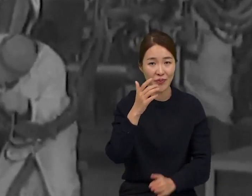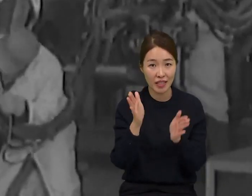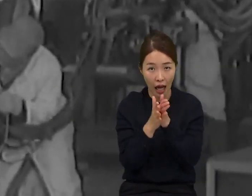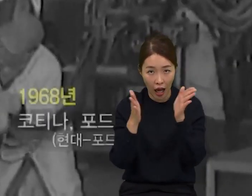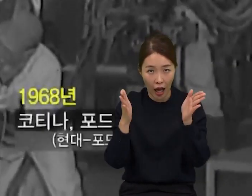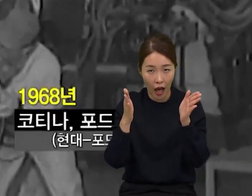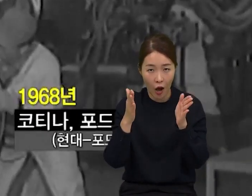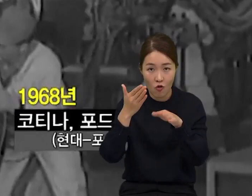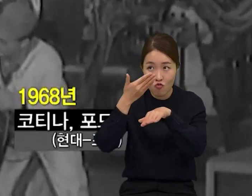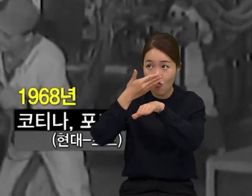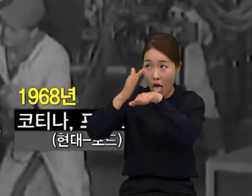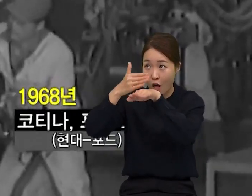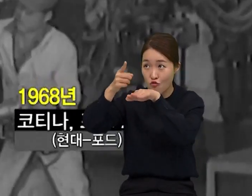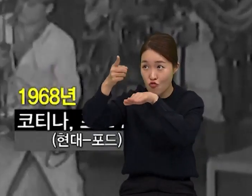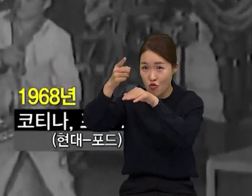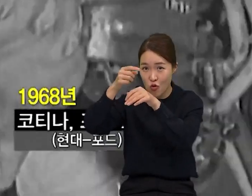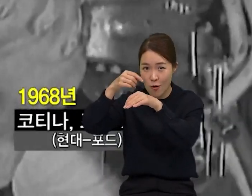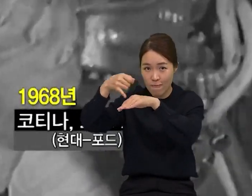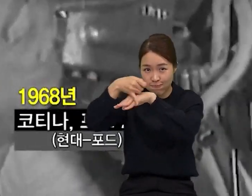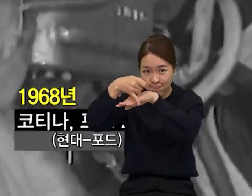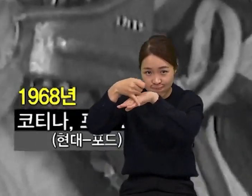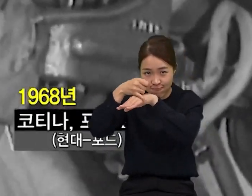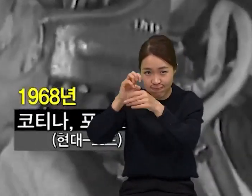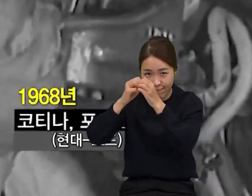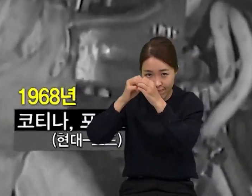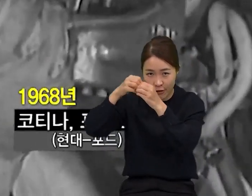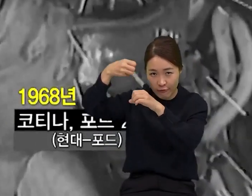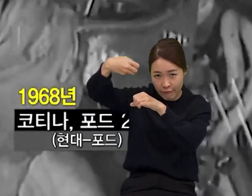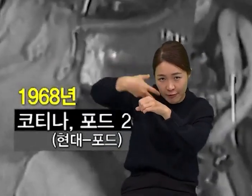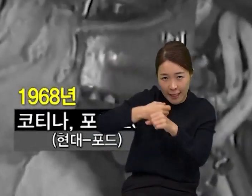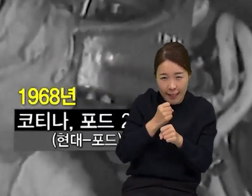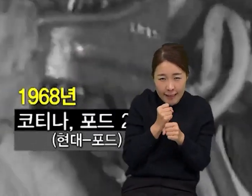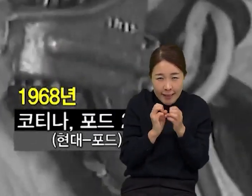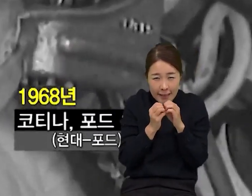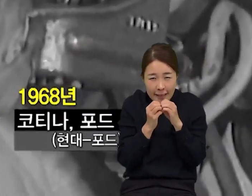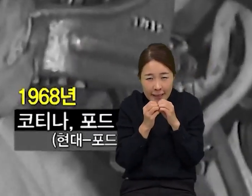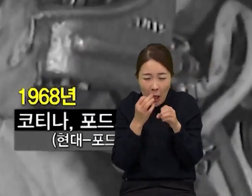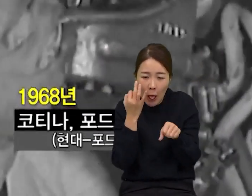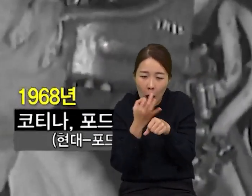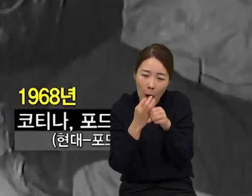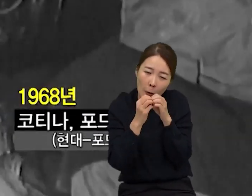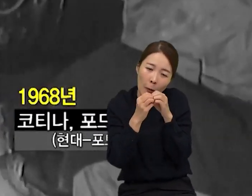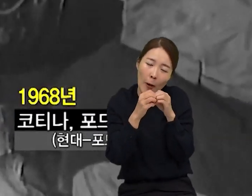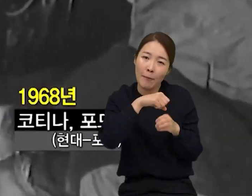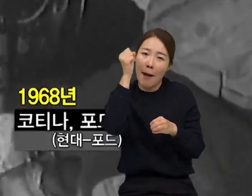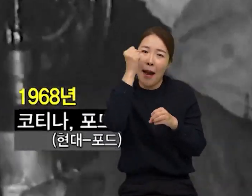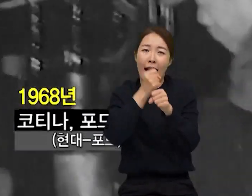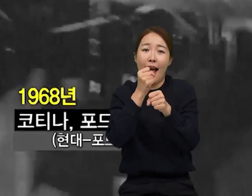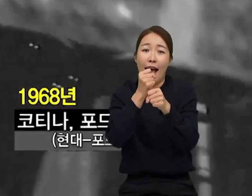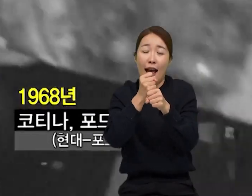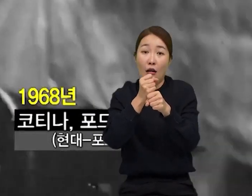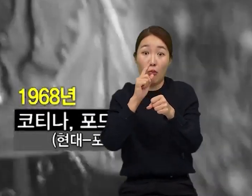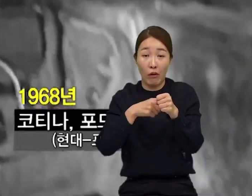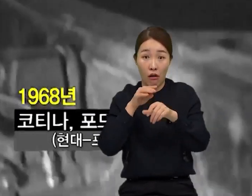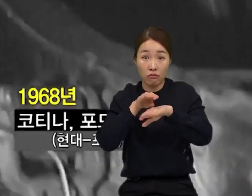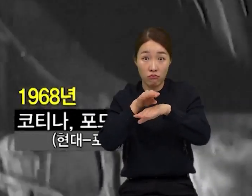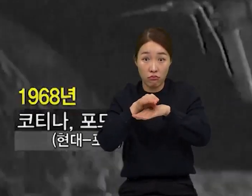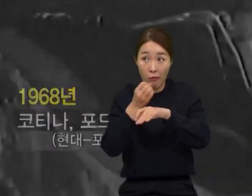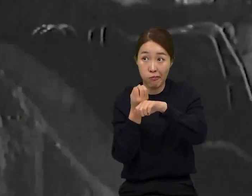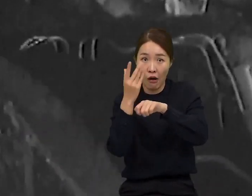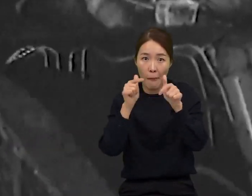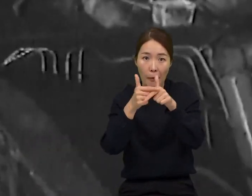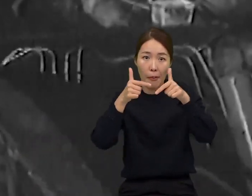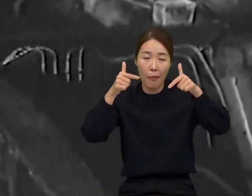1960년대에 들어와 외국 모델의 부품을 수입해 완성차를 단순 조립하기 시작했다. 자동차 생산량은